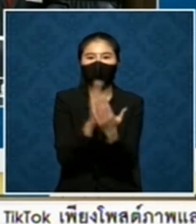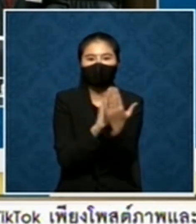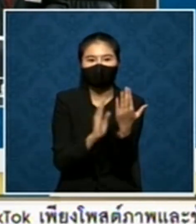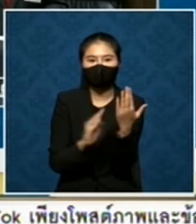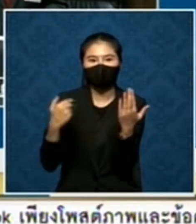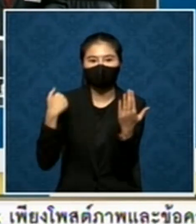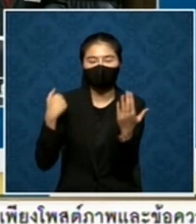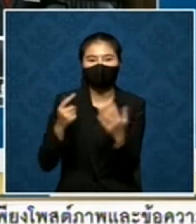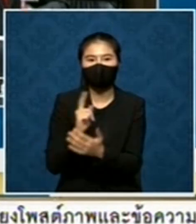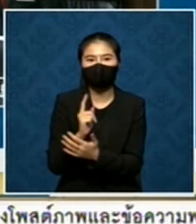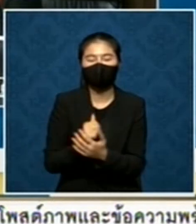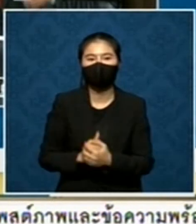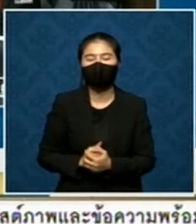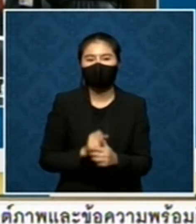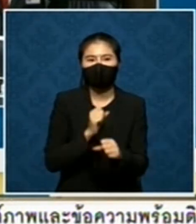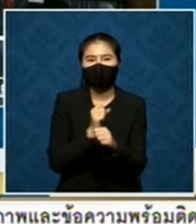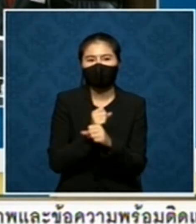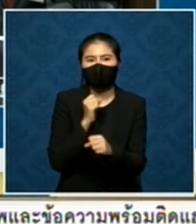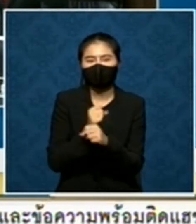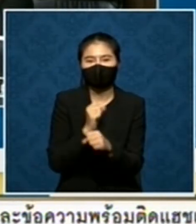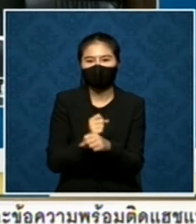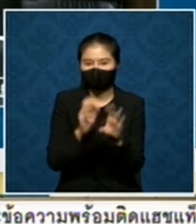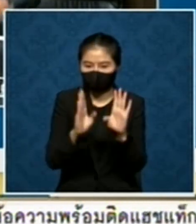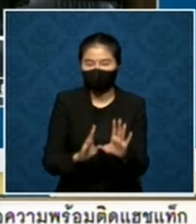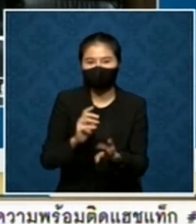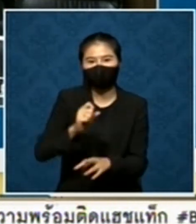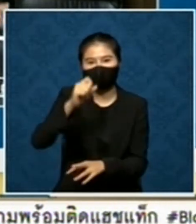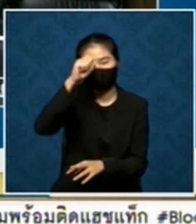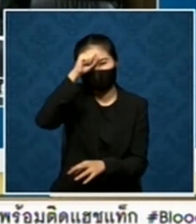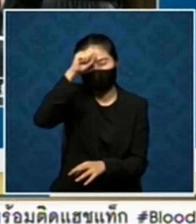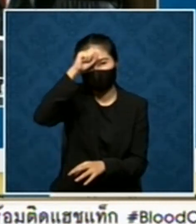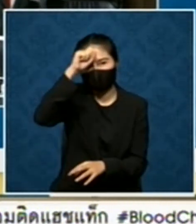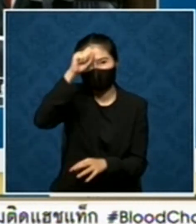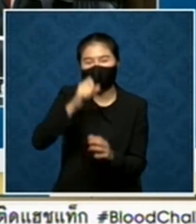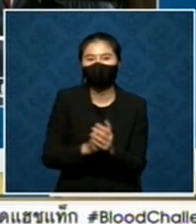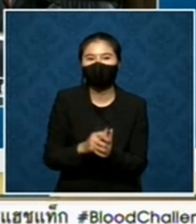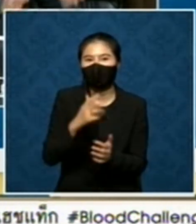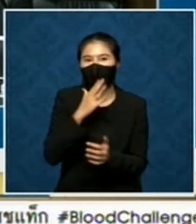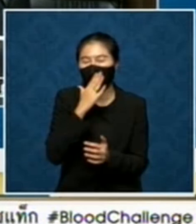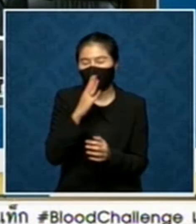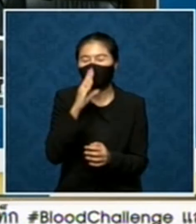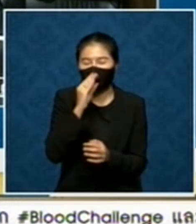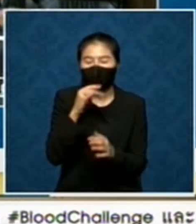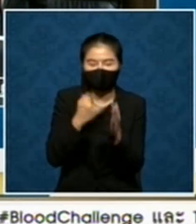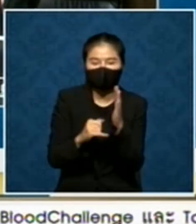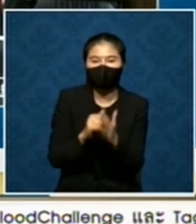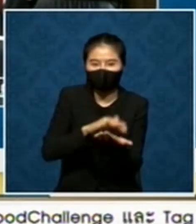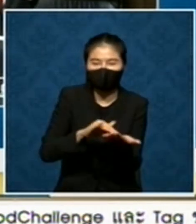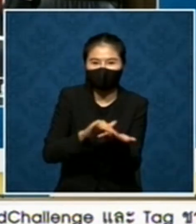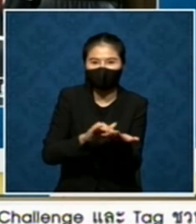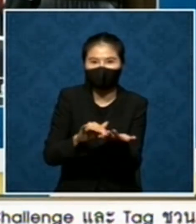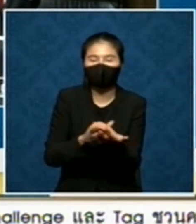เนี่ยที่ทำงานแบบโง่ๆเนี่ยท่านประธานขออนุญาตทำผิดผมขอถอนพูดเลยคุณต้องเตรียมเข็ม3แล้